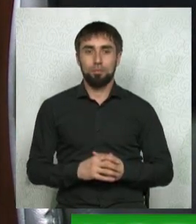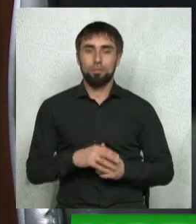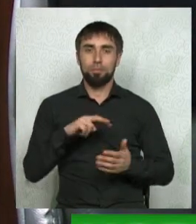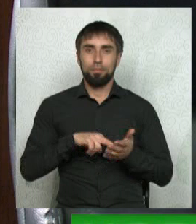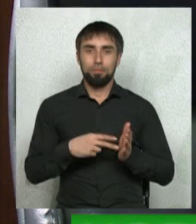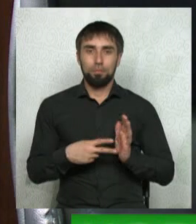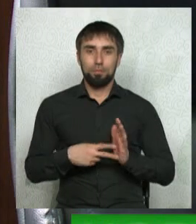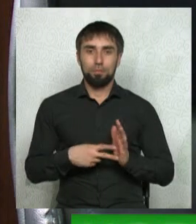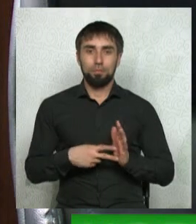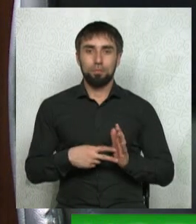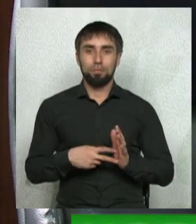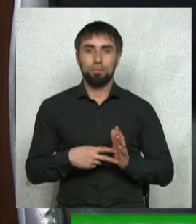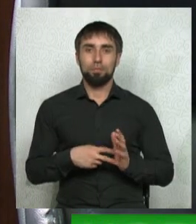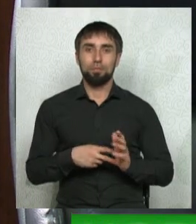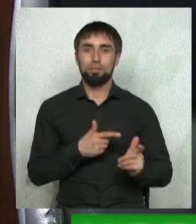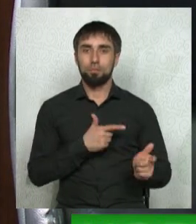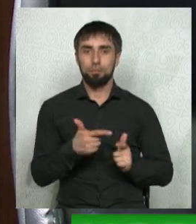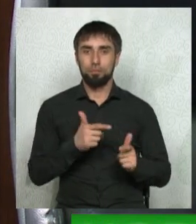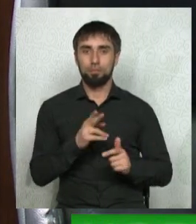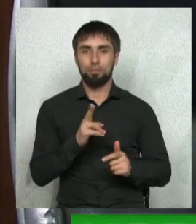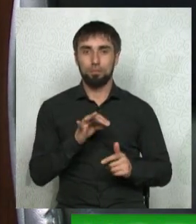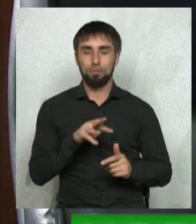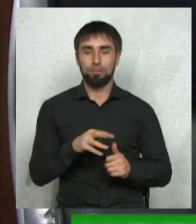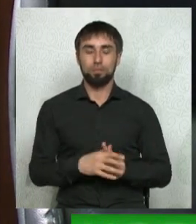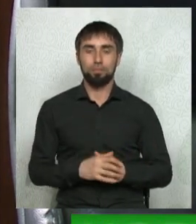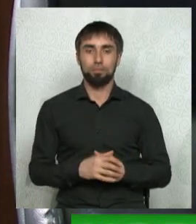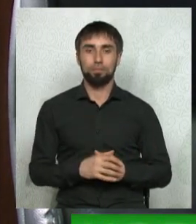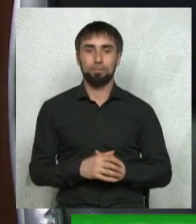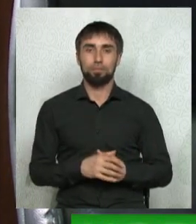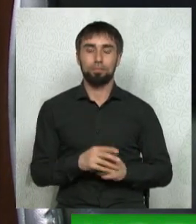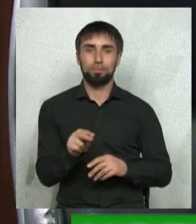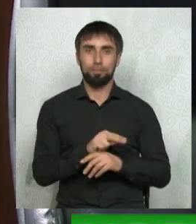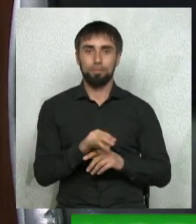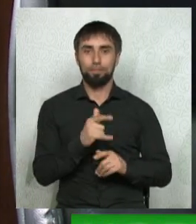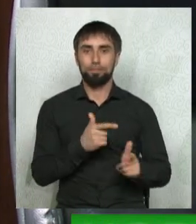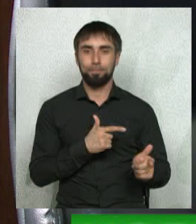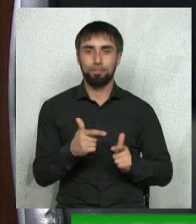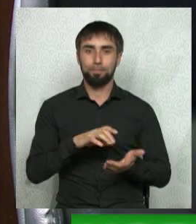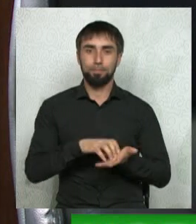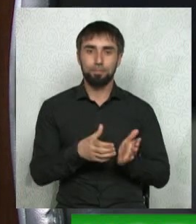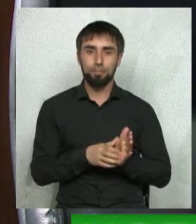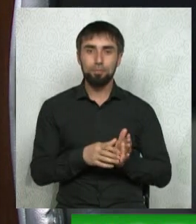план заготовки кормов, ремонт и подготовка помещений.